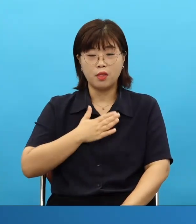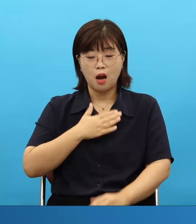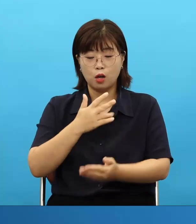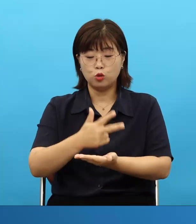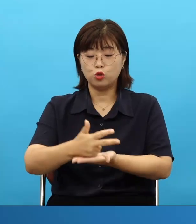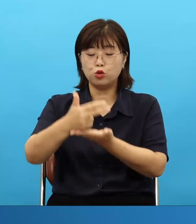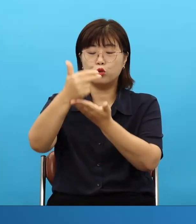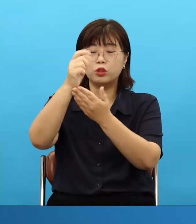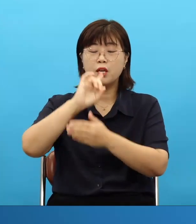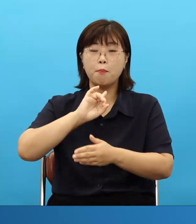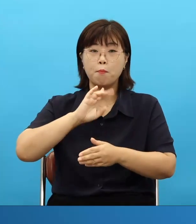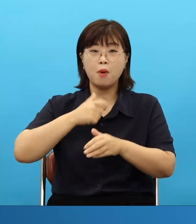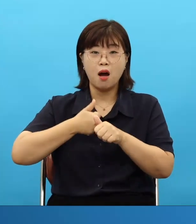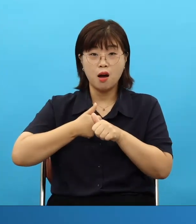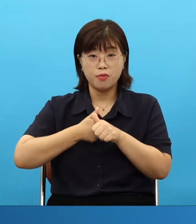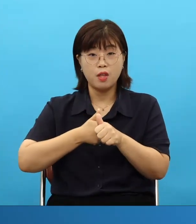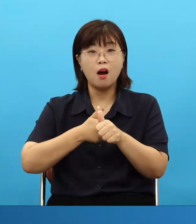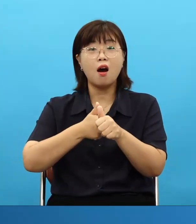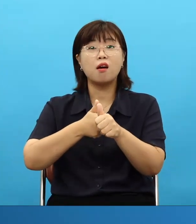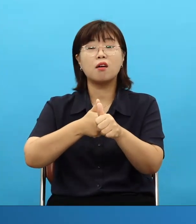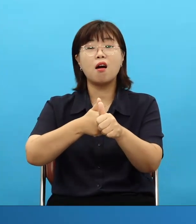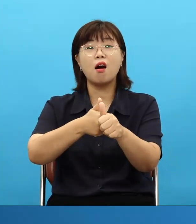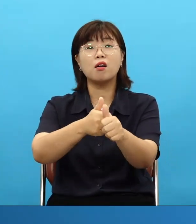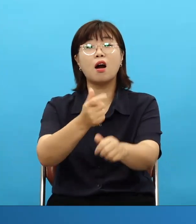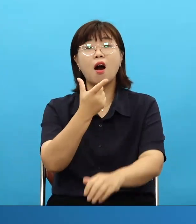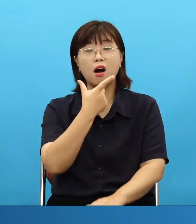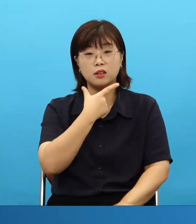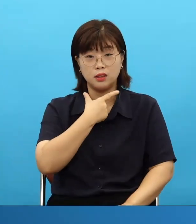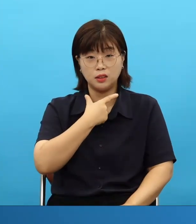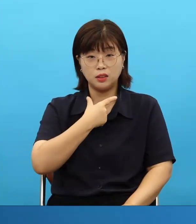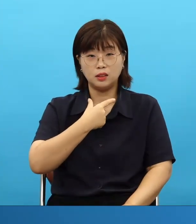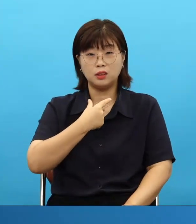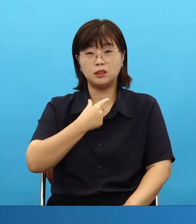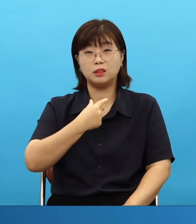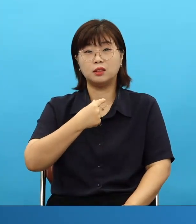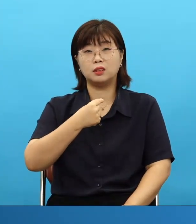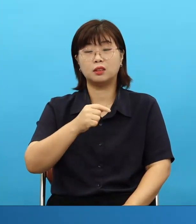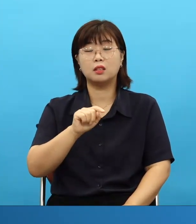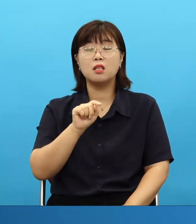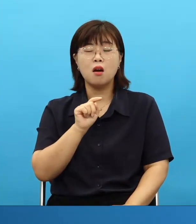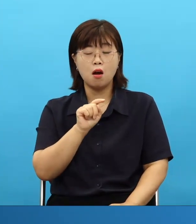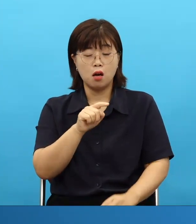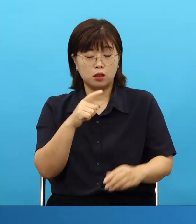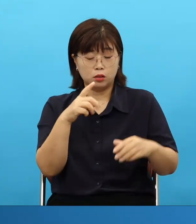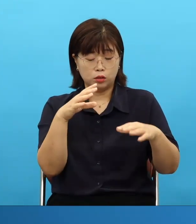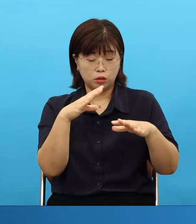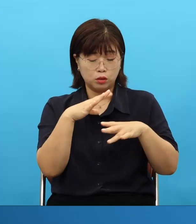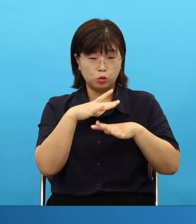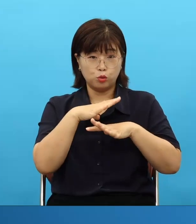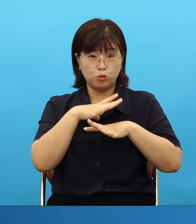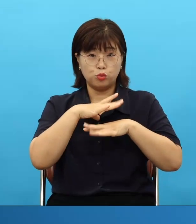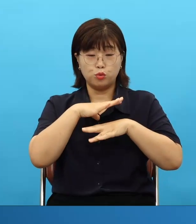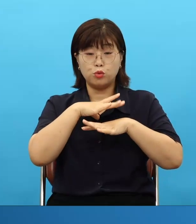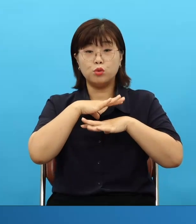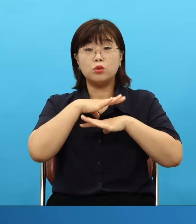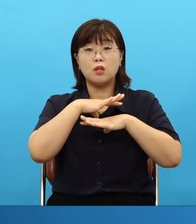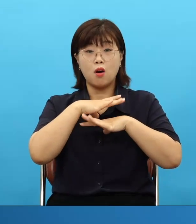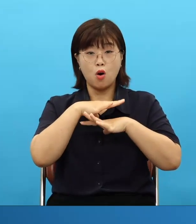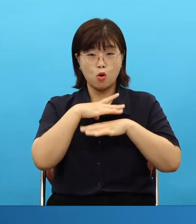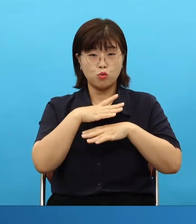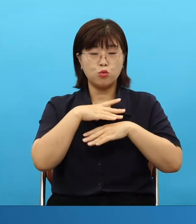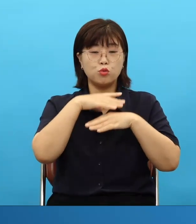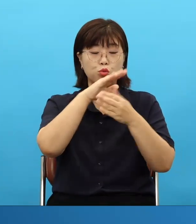나 주님 그 두려움이 변하여 그